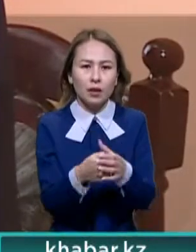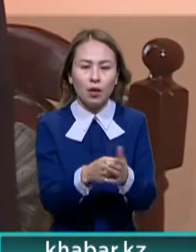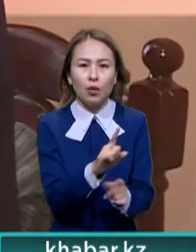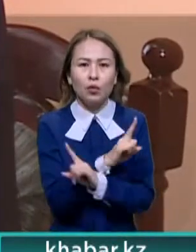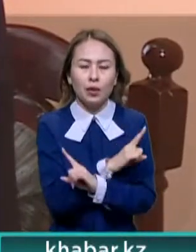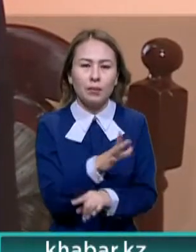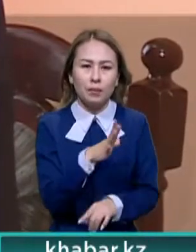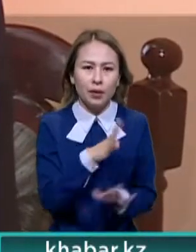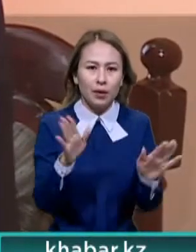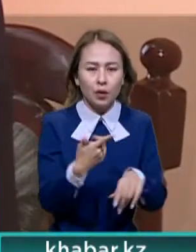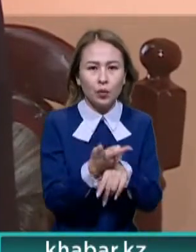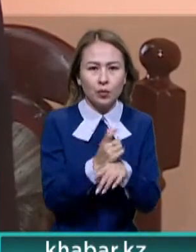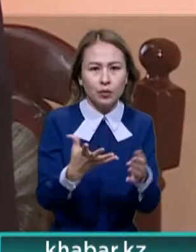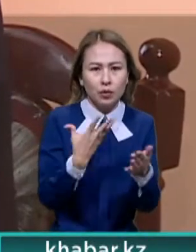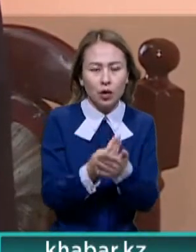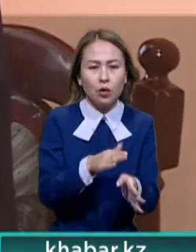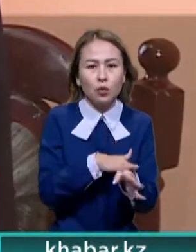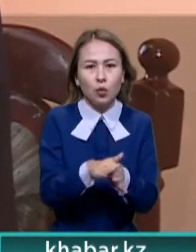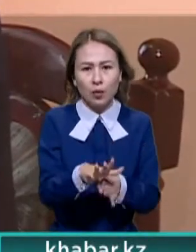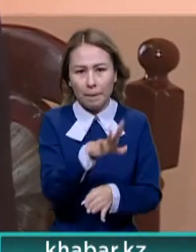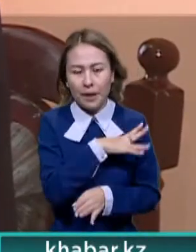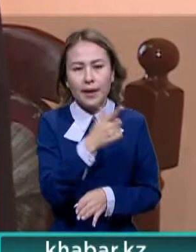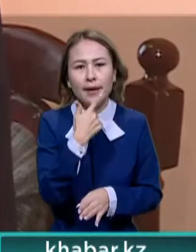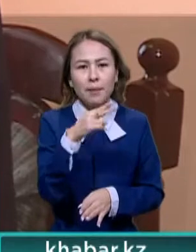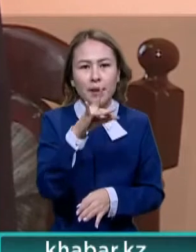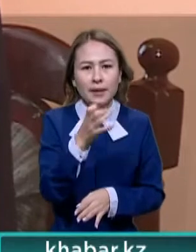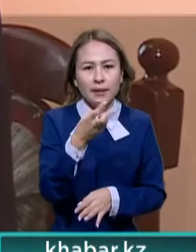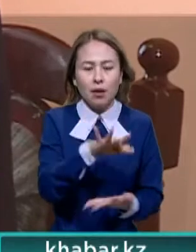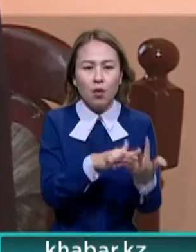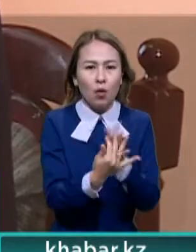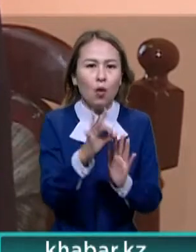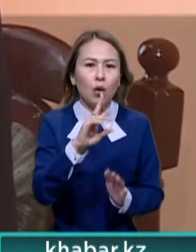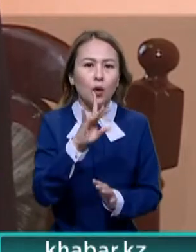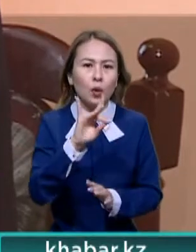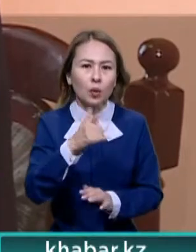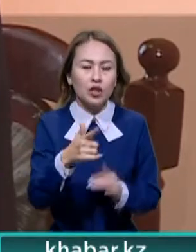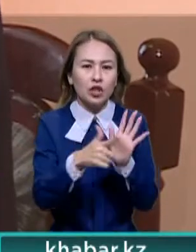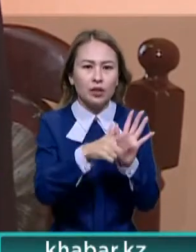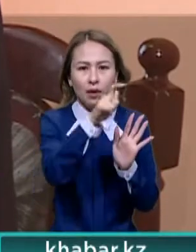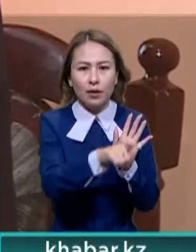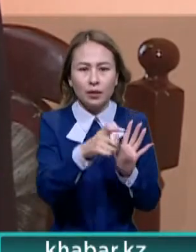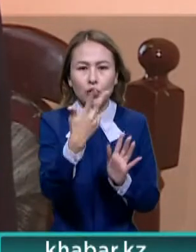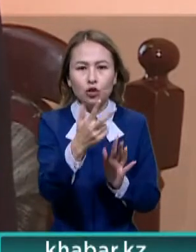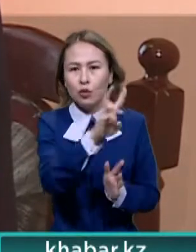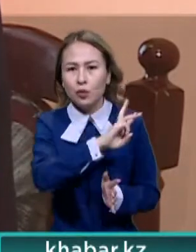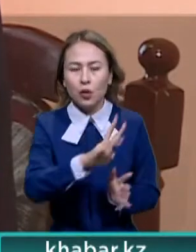қырылған қанаттылар үшін өтемақы толық төленді. Красная, Пресня селолық округі бойынша 7 адамға